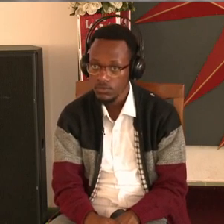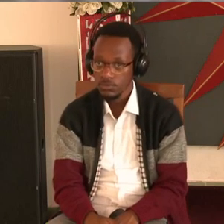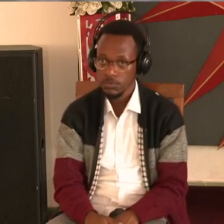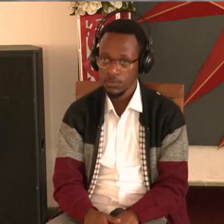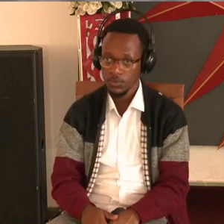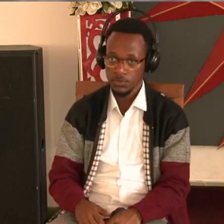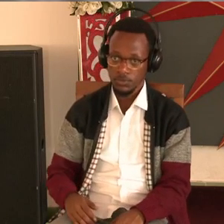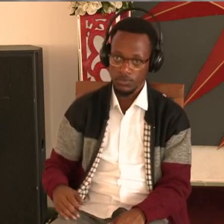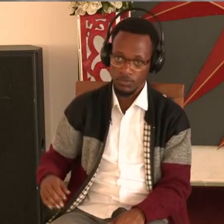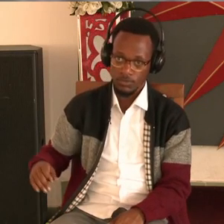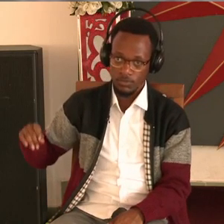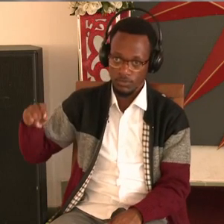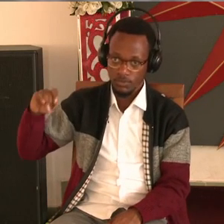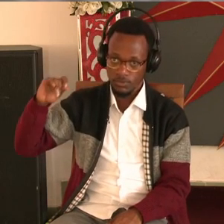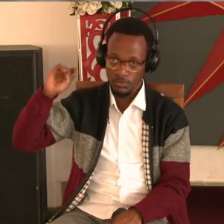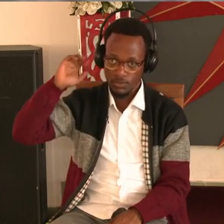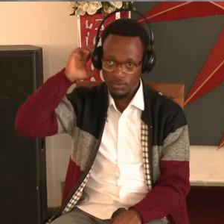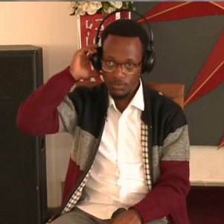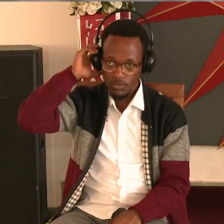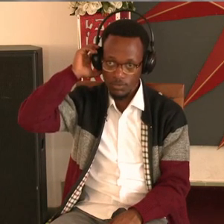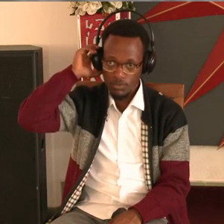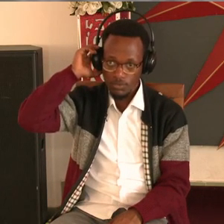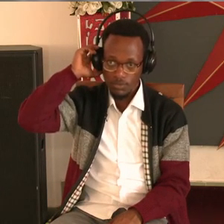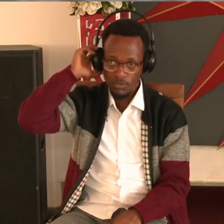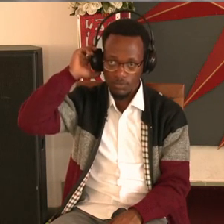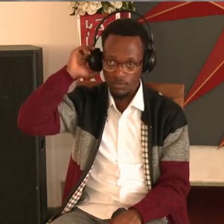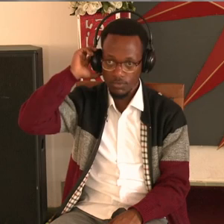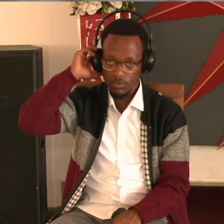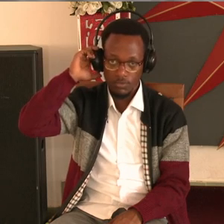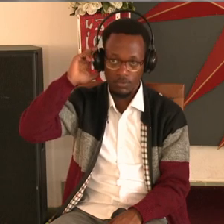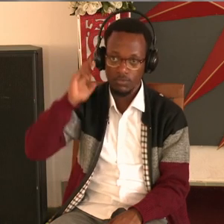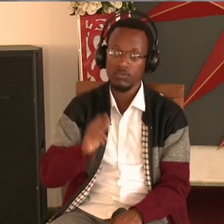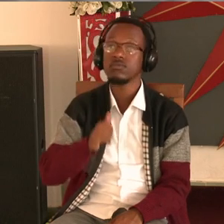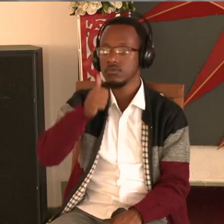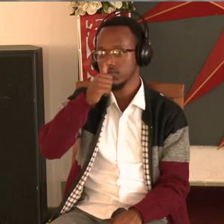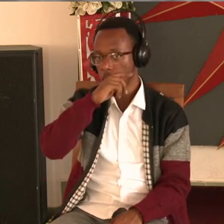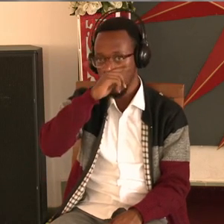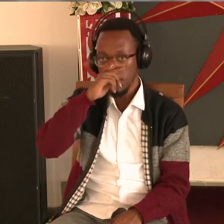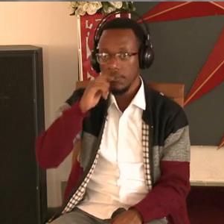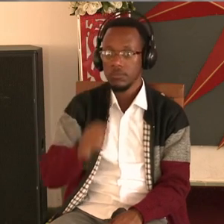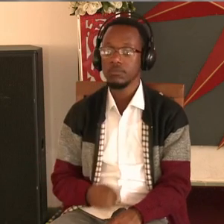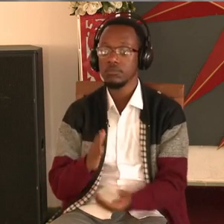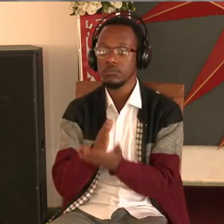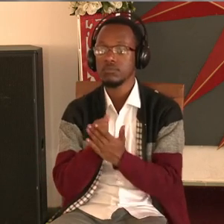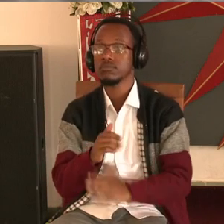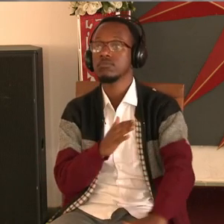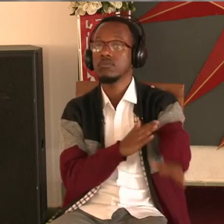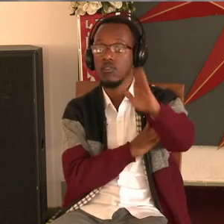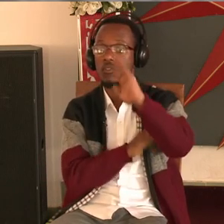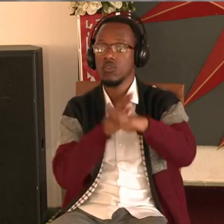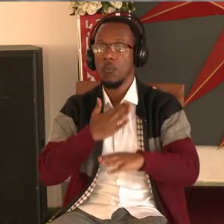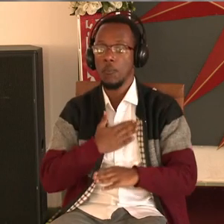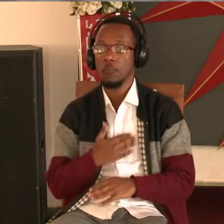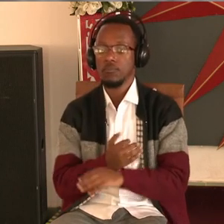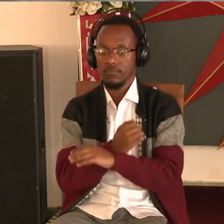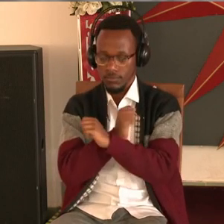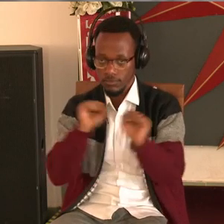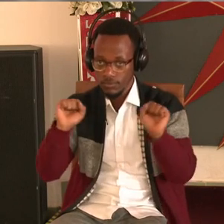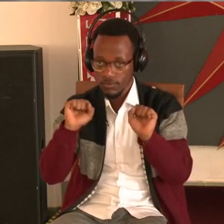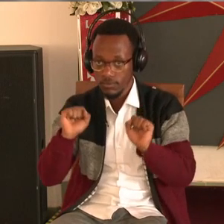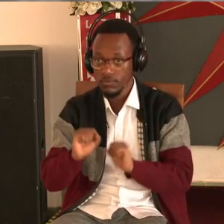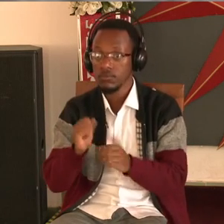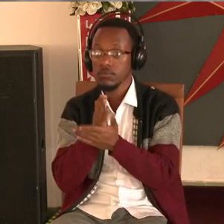et enseigne-moi, car tu es le Dieu de mon salut. C'est toi